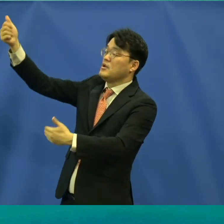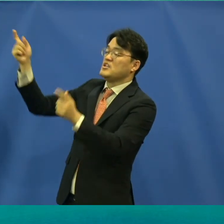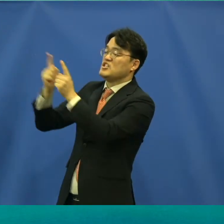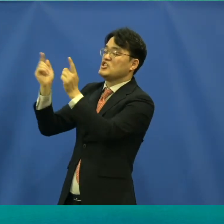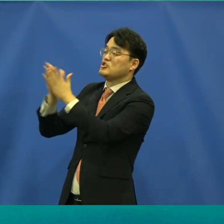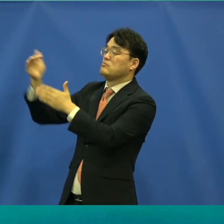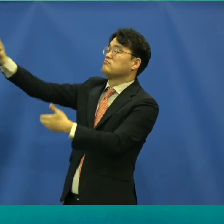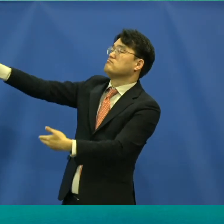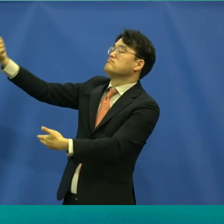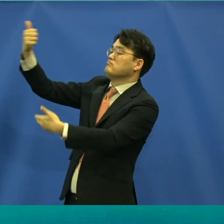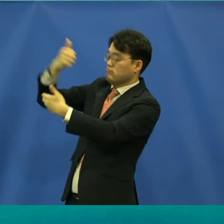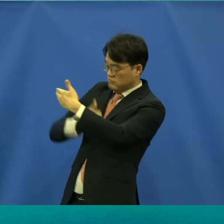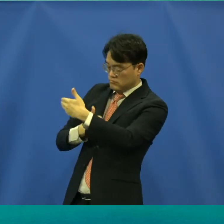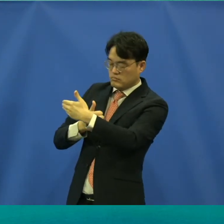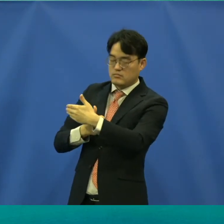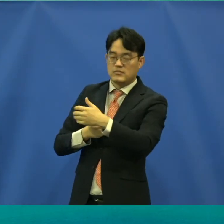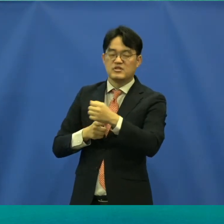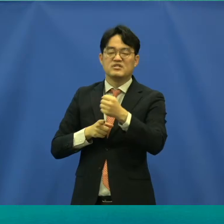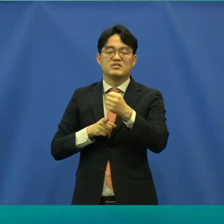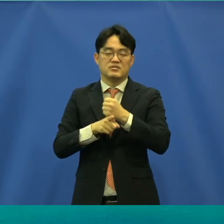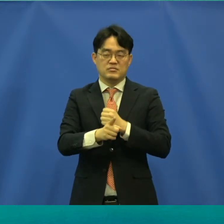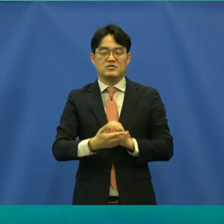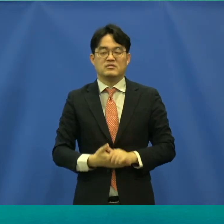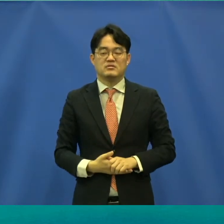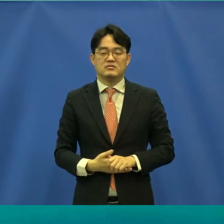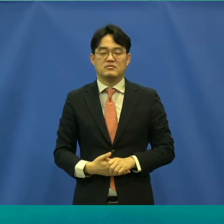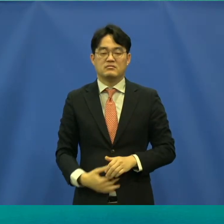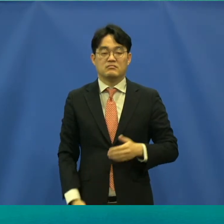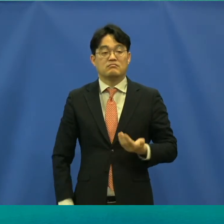반응하지 않을 수가 있습니까? 안 들은 것처럼.